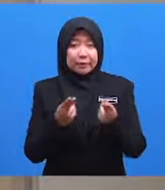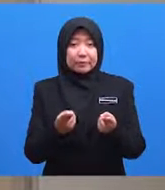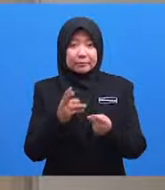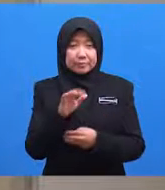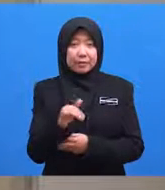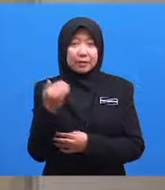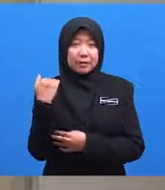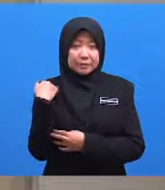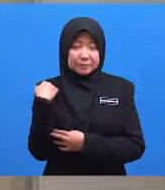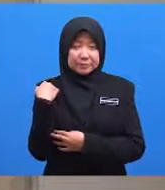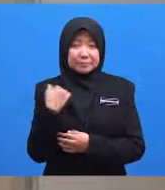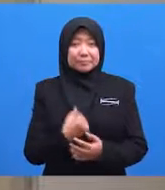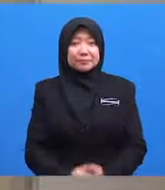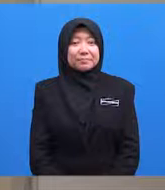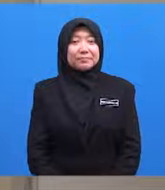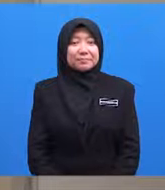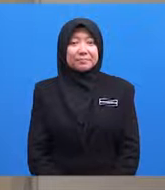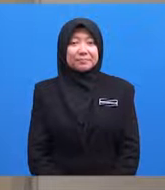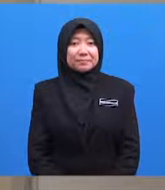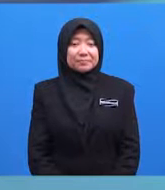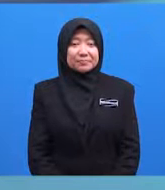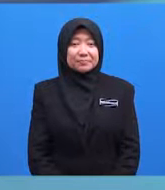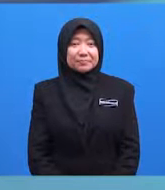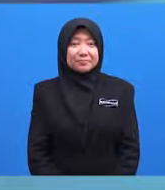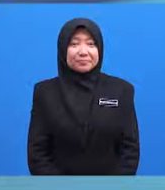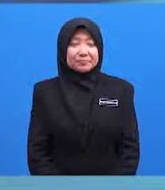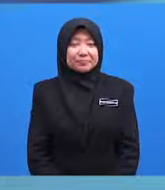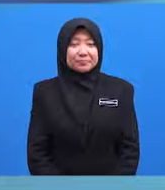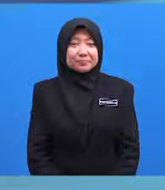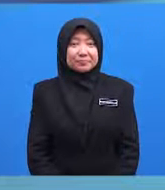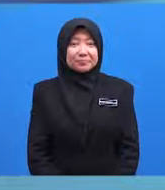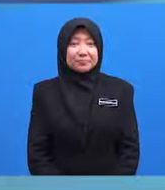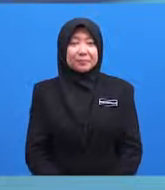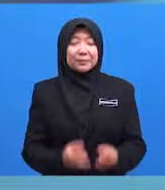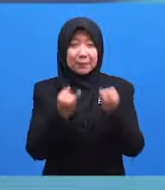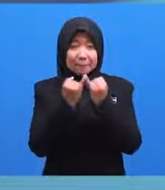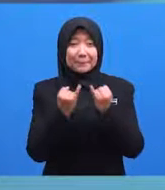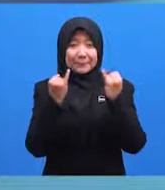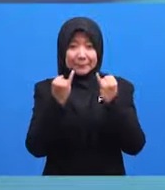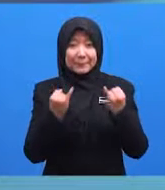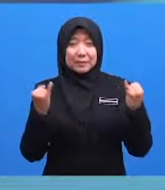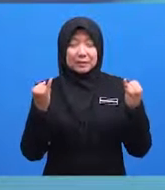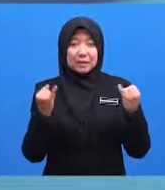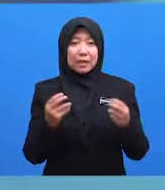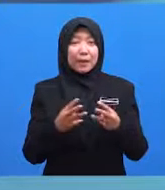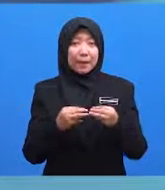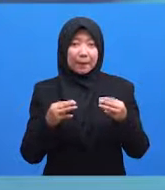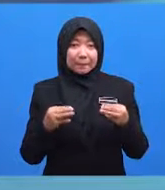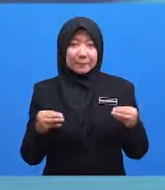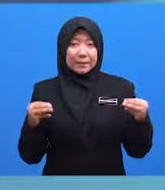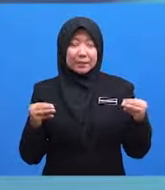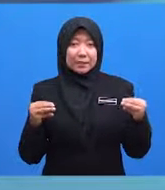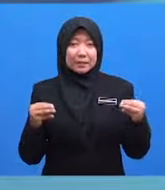mengandungi Farinaceous. 1. Pasta dan mie. 2.